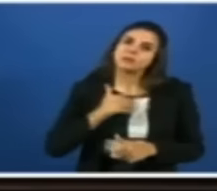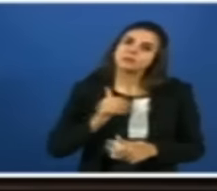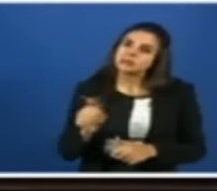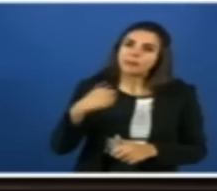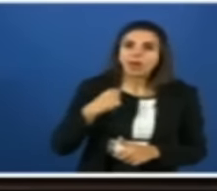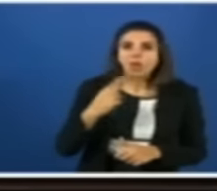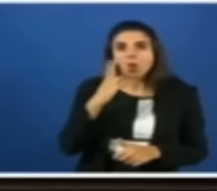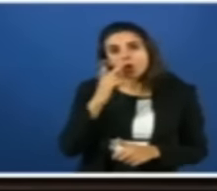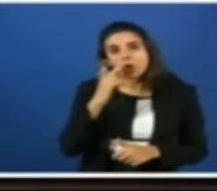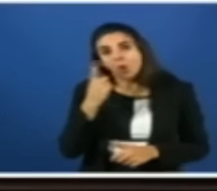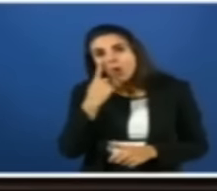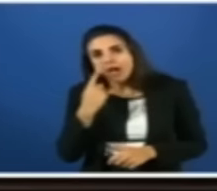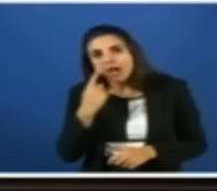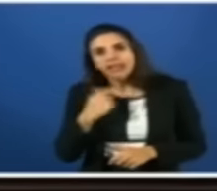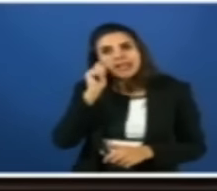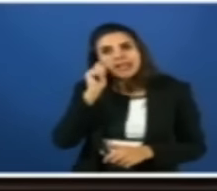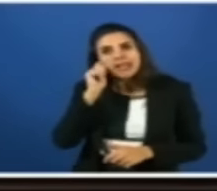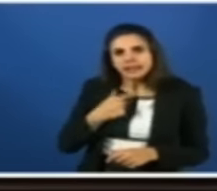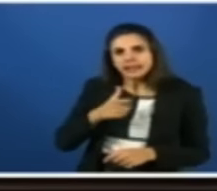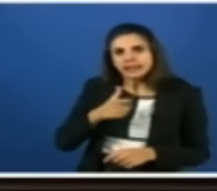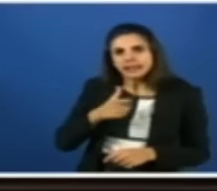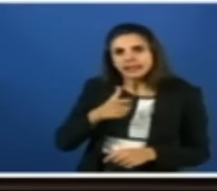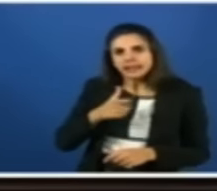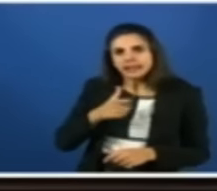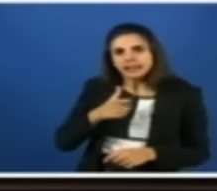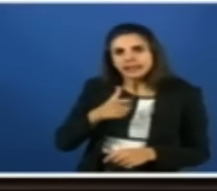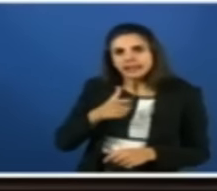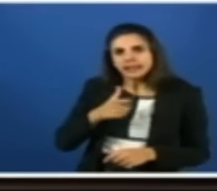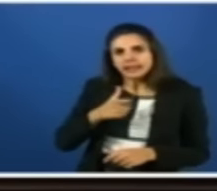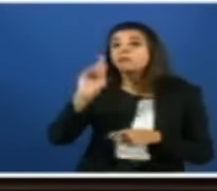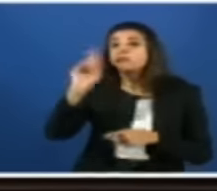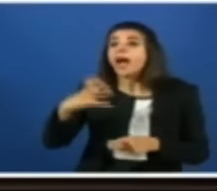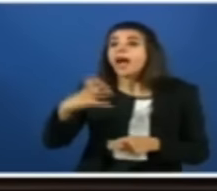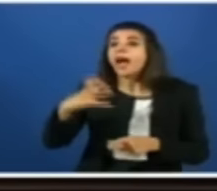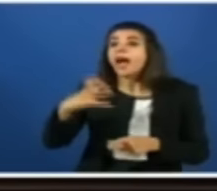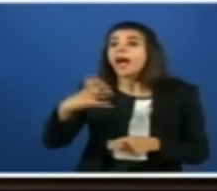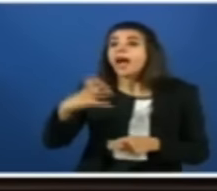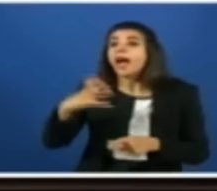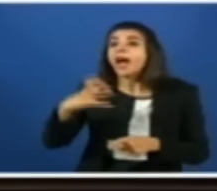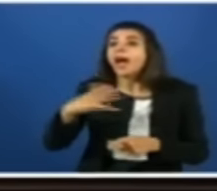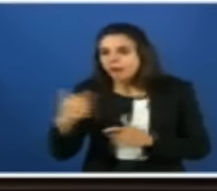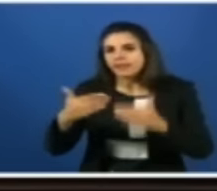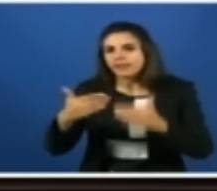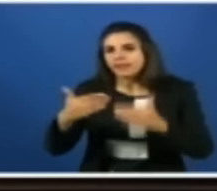bir tehdit olmaya devam eder. Ama ellerindeki mevcut silahlarla